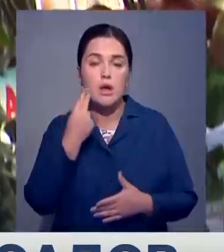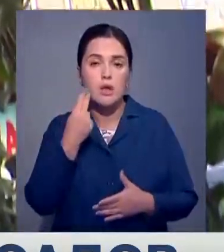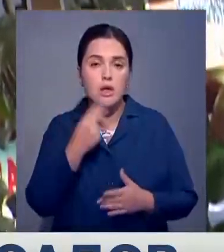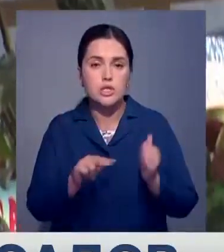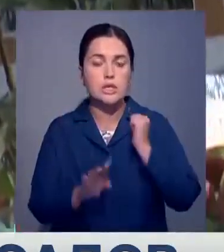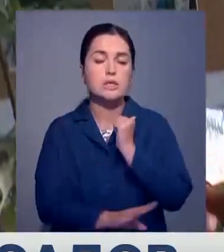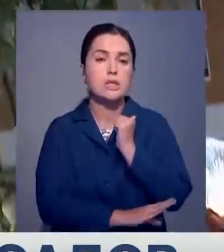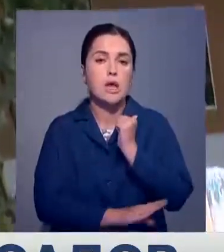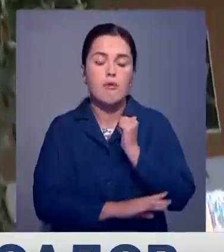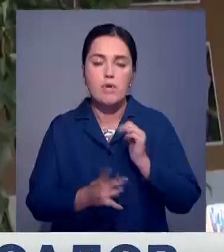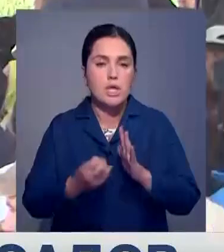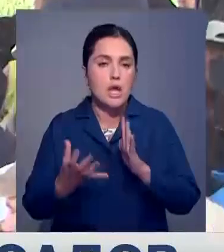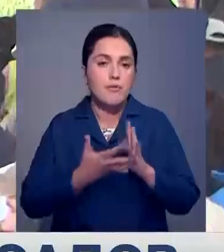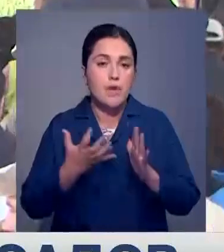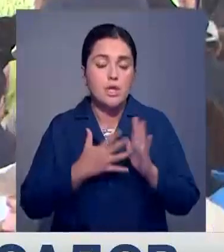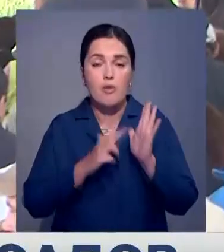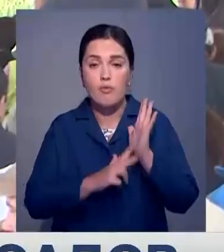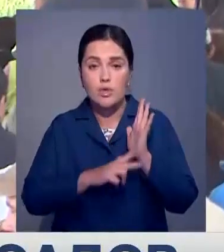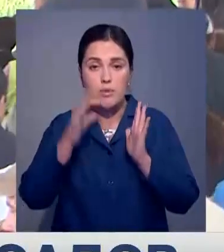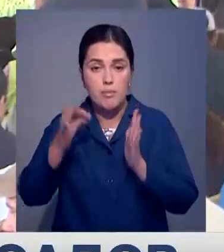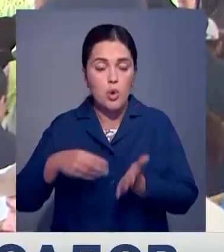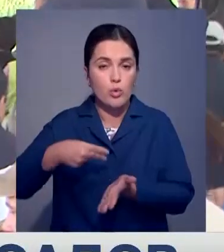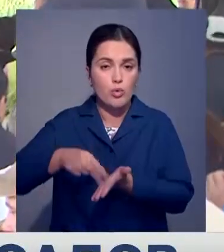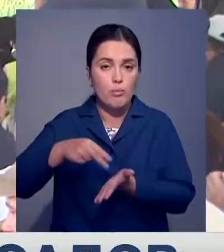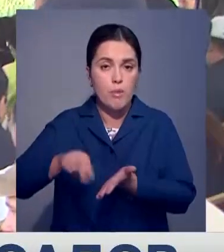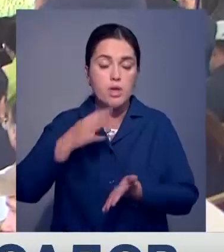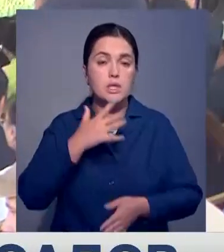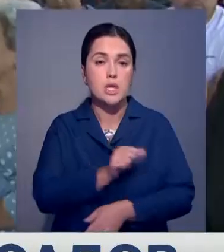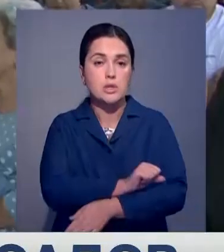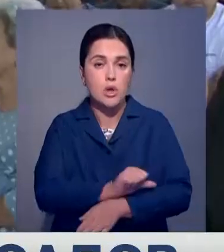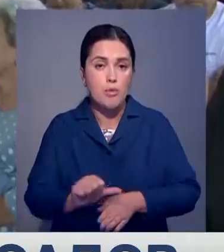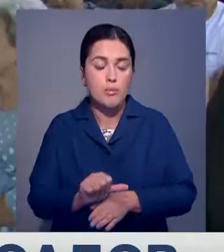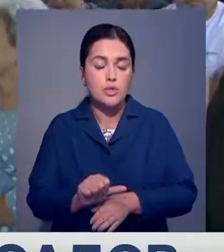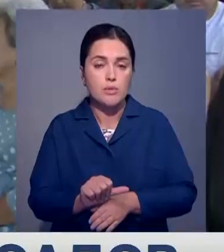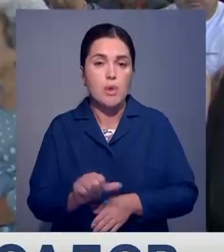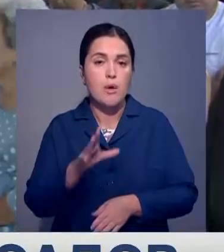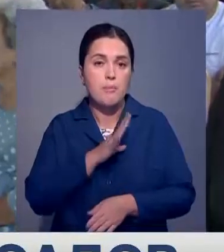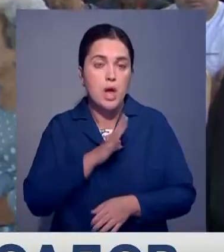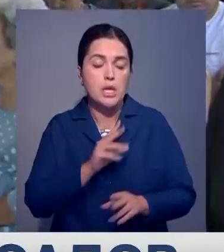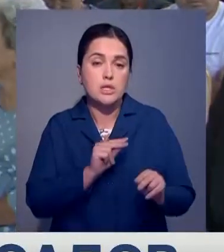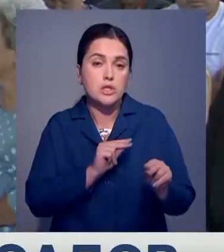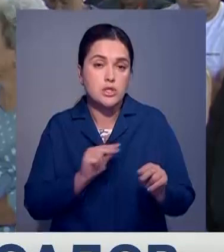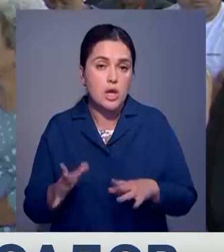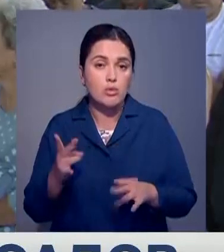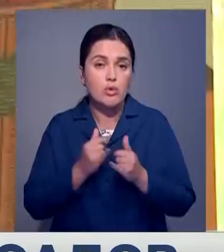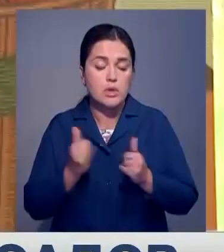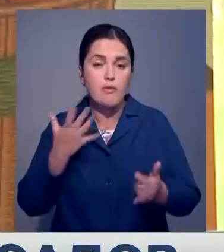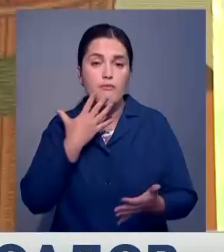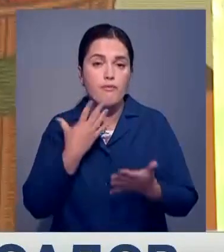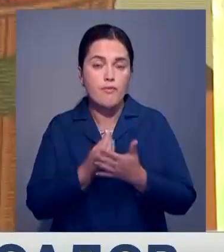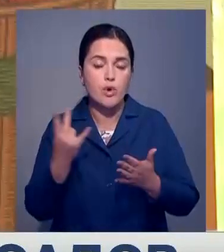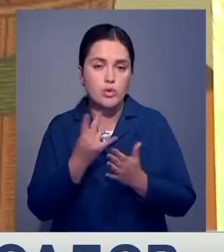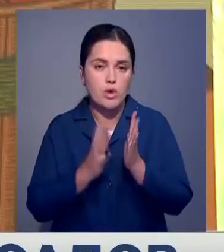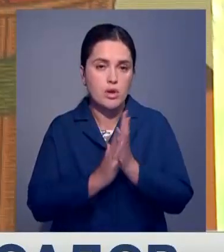не хватает. 80% предприятий закупают их за рубежом. И тоже не всегда удачно. Нужно развивать свои питомники.